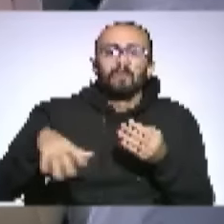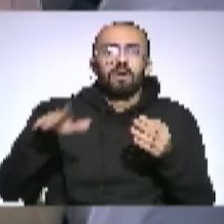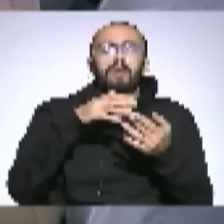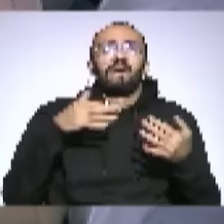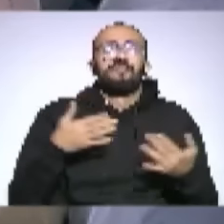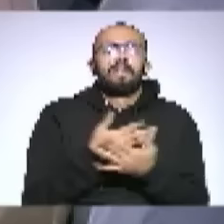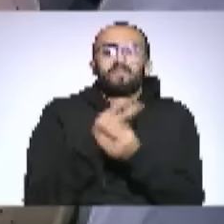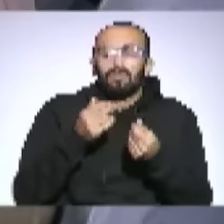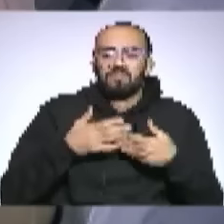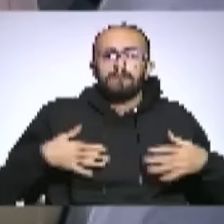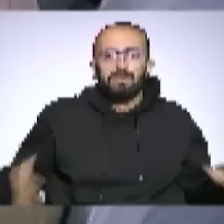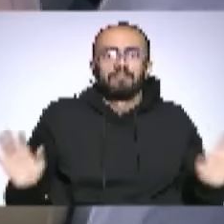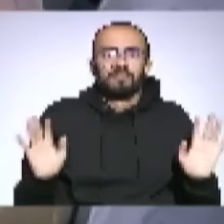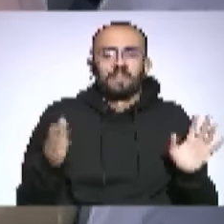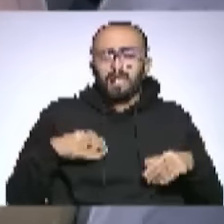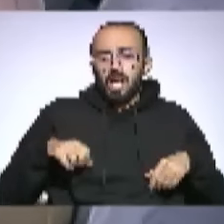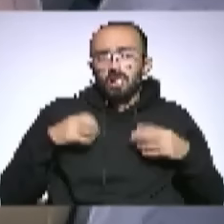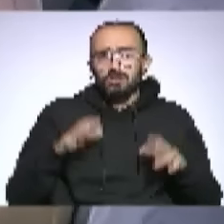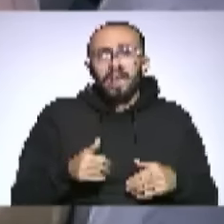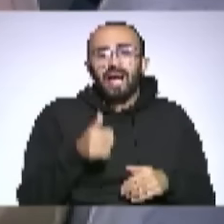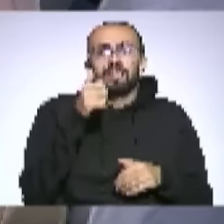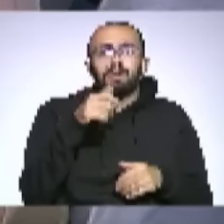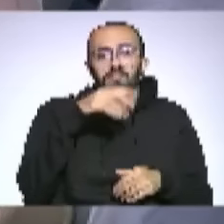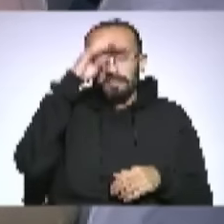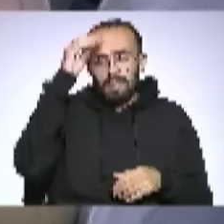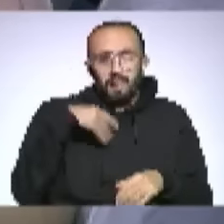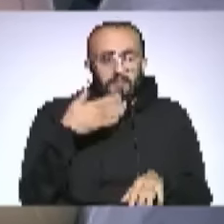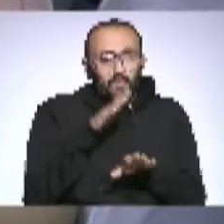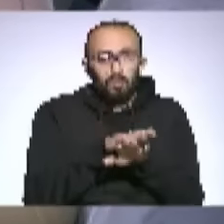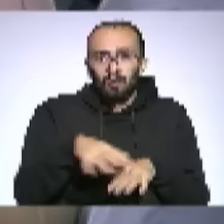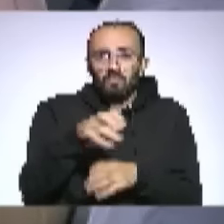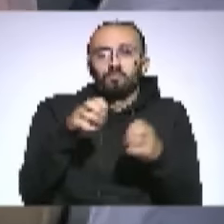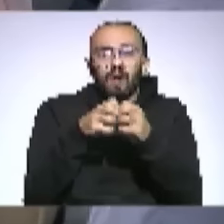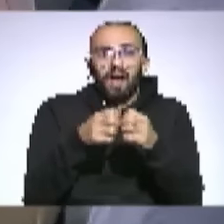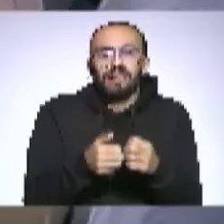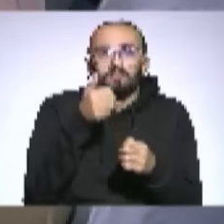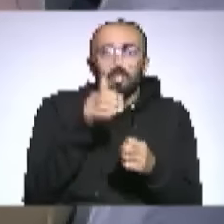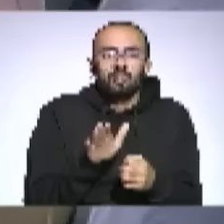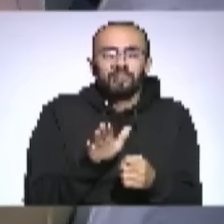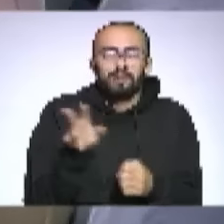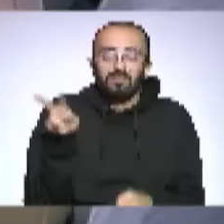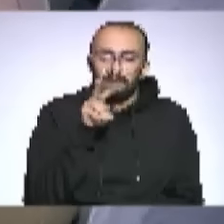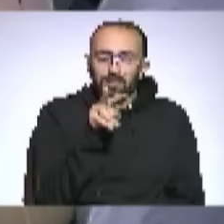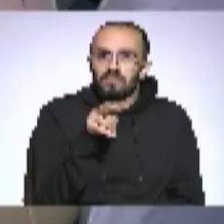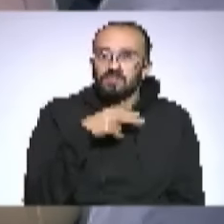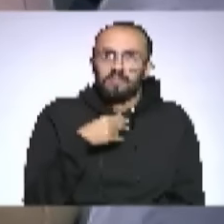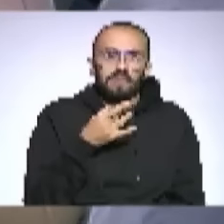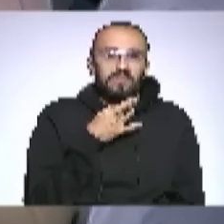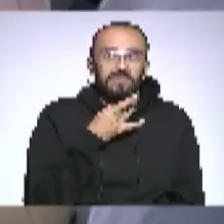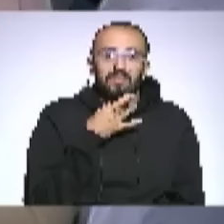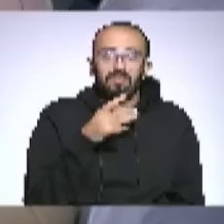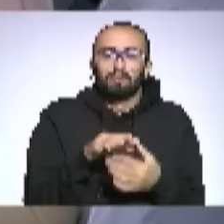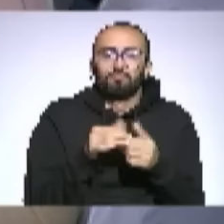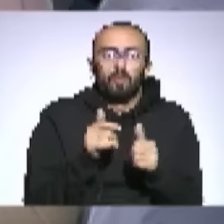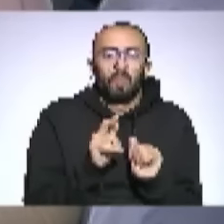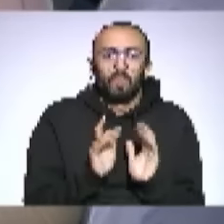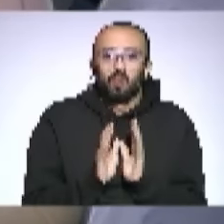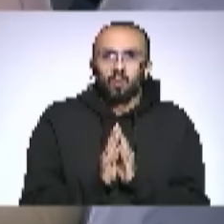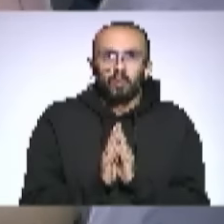بالفلوس اللي معاه وانا عايش احسن ما يتخانقوا عليها بعد ما اموت فهي بقى مش عجبها الكلام ده ومتضايقه بتقول لي يعني